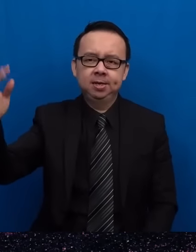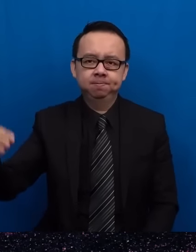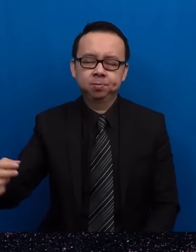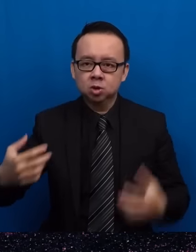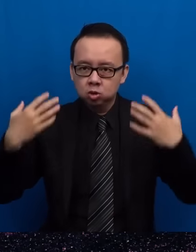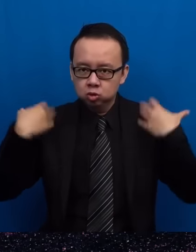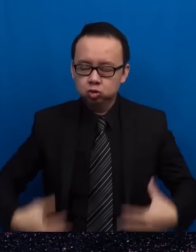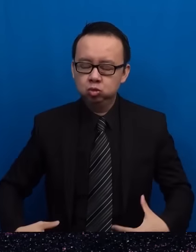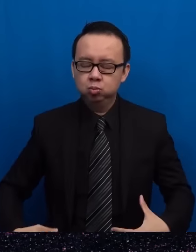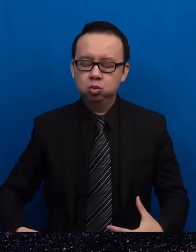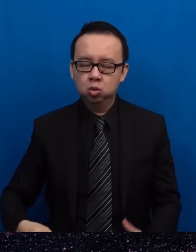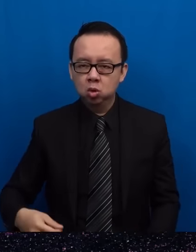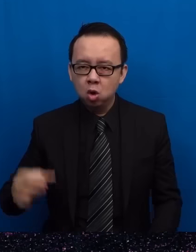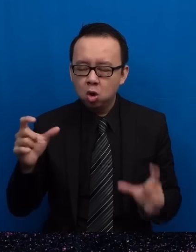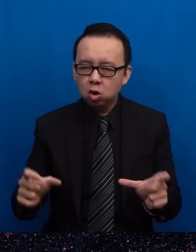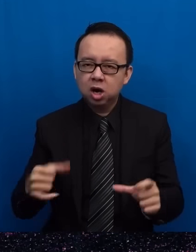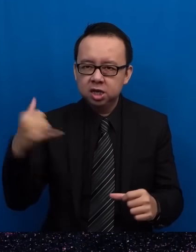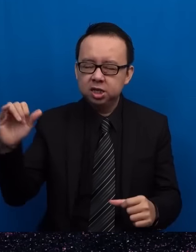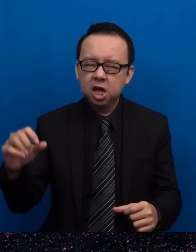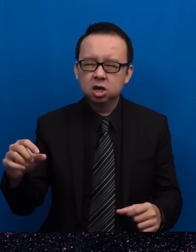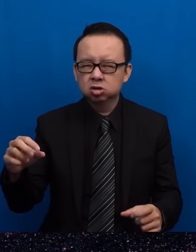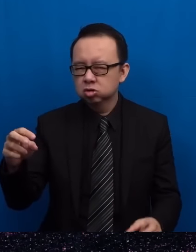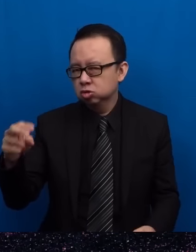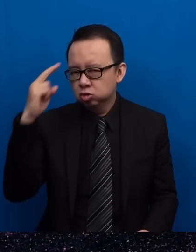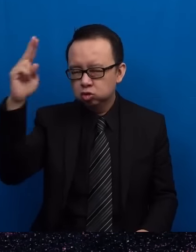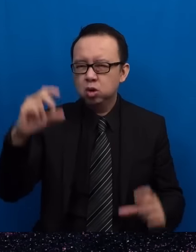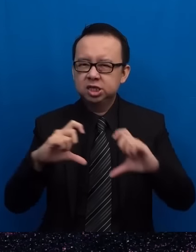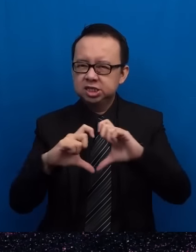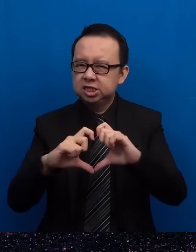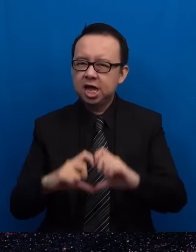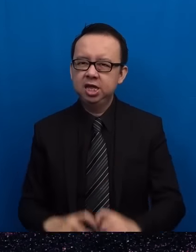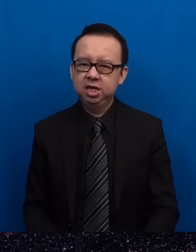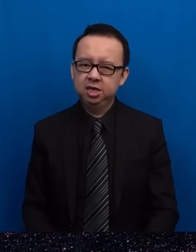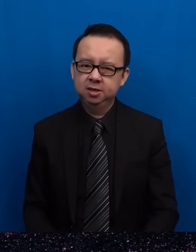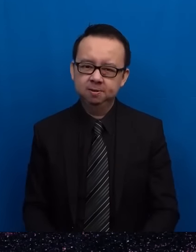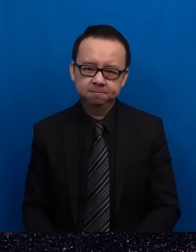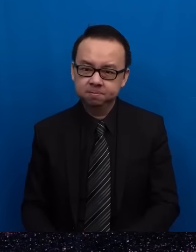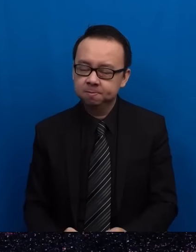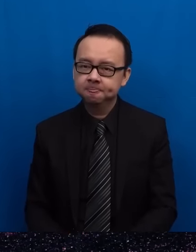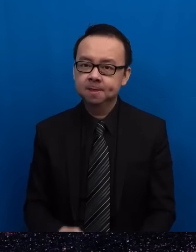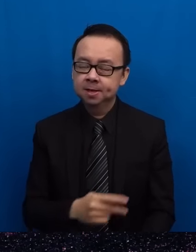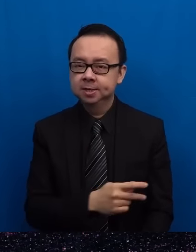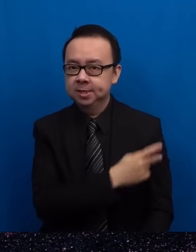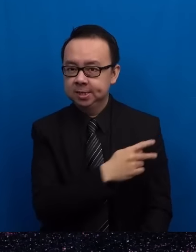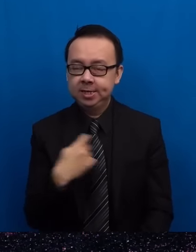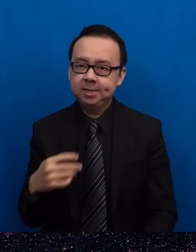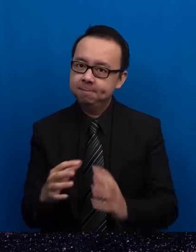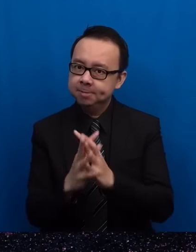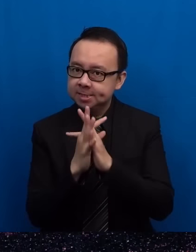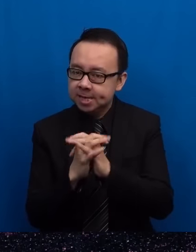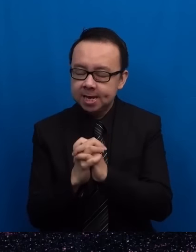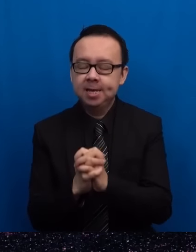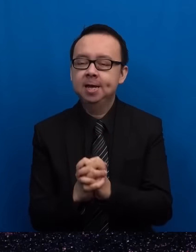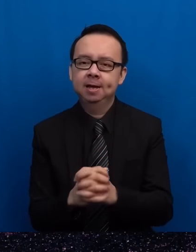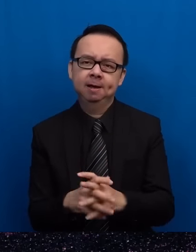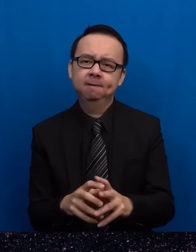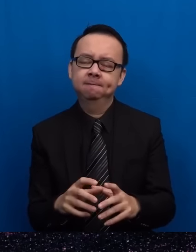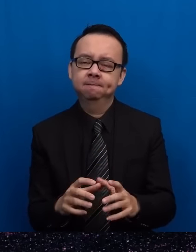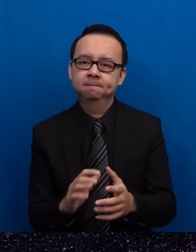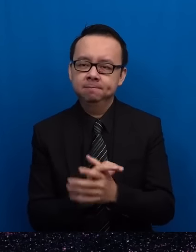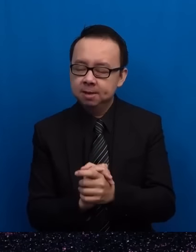tubuh orang-orang yang Tuhan cintai ini. Apalagi kita sudah mengambil perjamuan kudus ini, kita yakini we have healing faith. Kita percaya